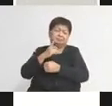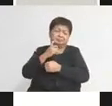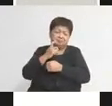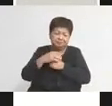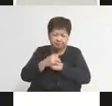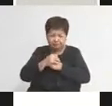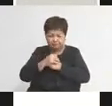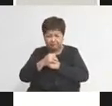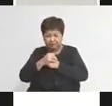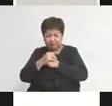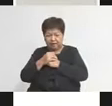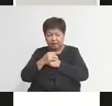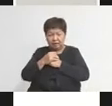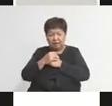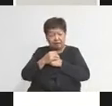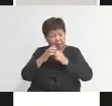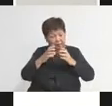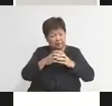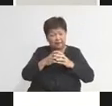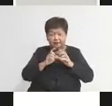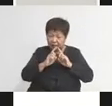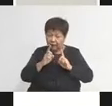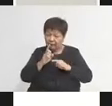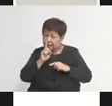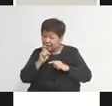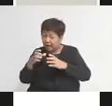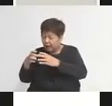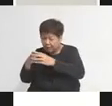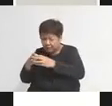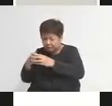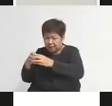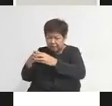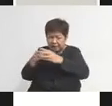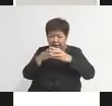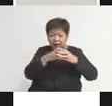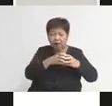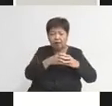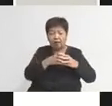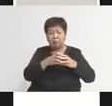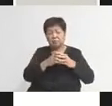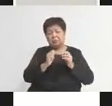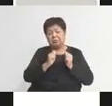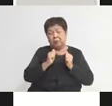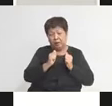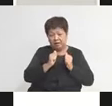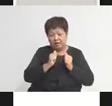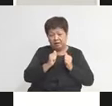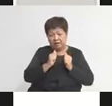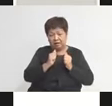put a call, look and.ก็กลัวที่รู้กันแล้วกลับมาจับเราตอนไหนเราก็ไม่รู้